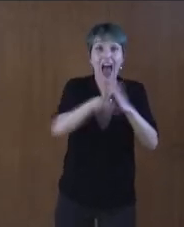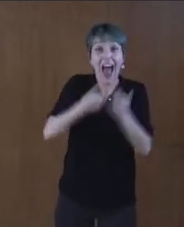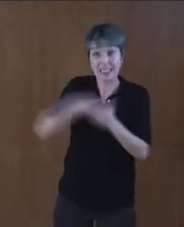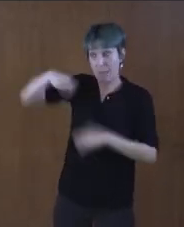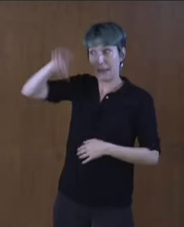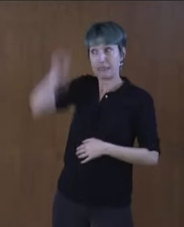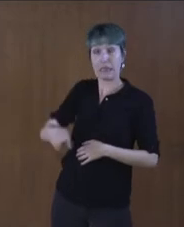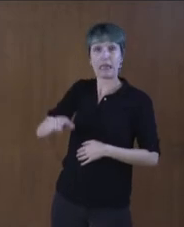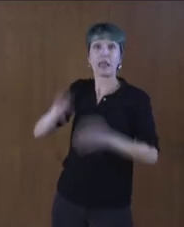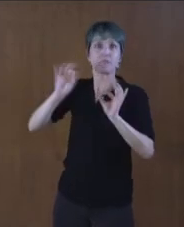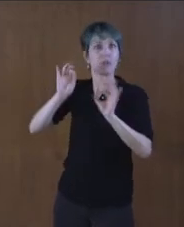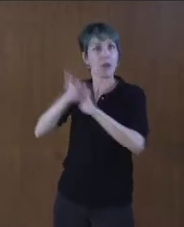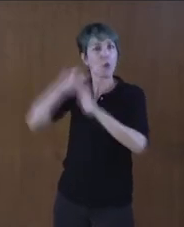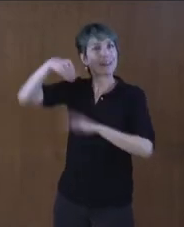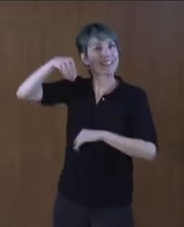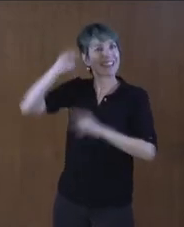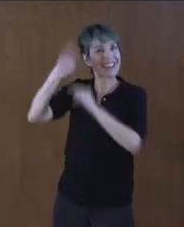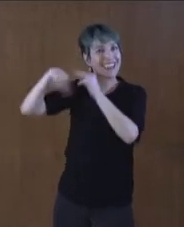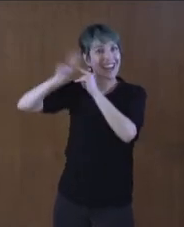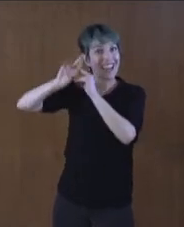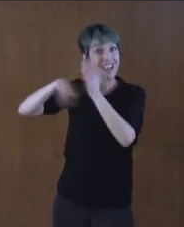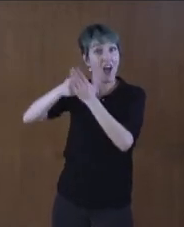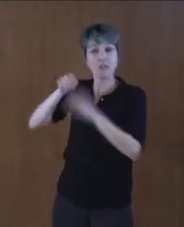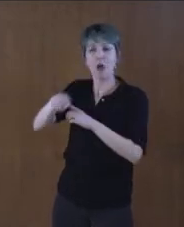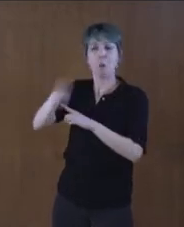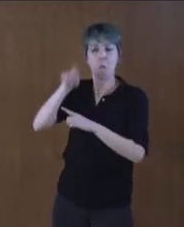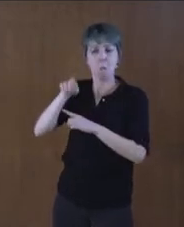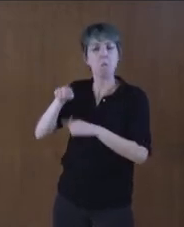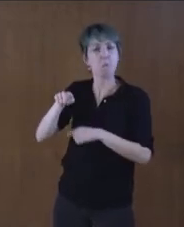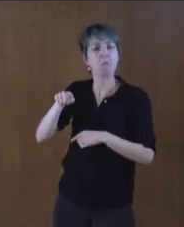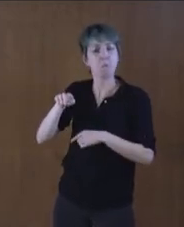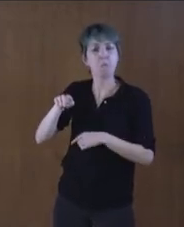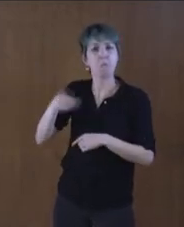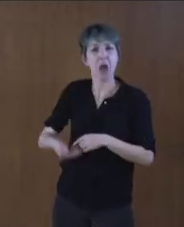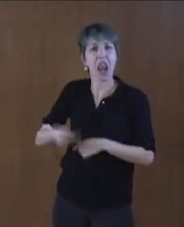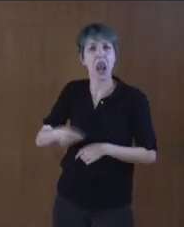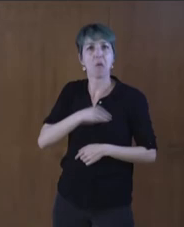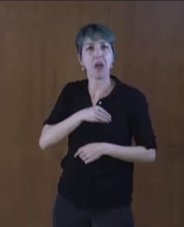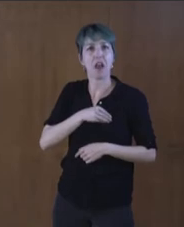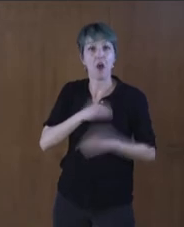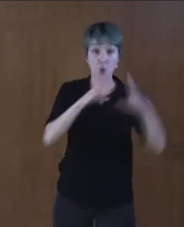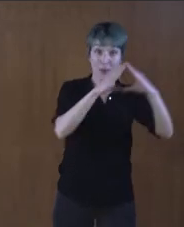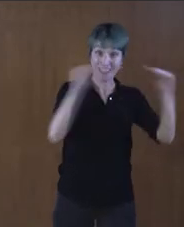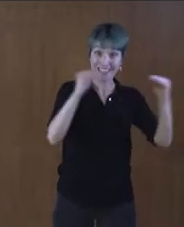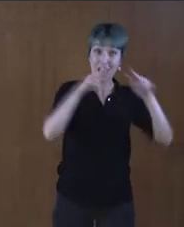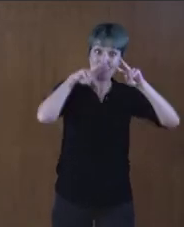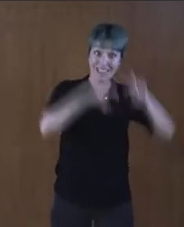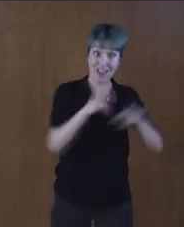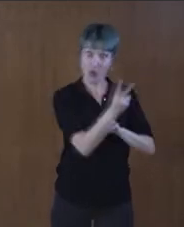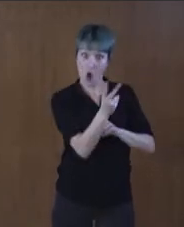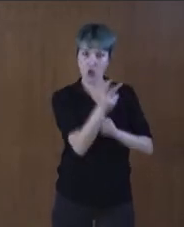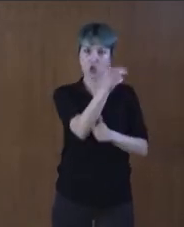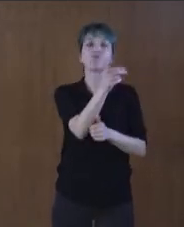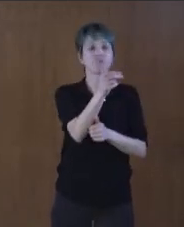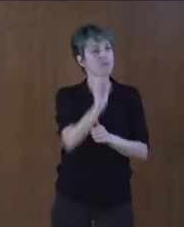refereixo a un president de la Generalitat, decideixi que val la pena col·locar universitats i recerca en